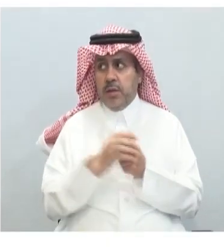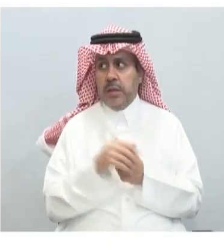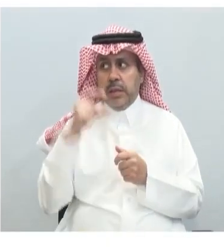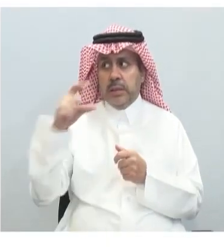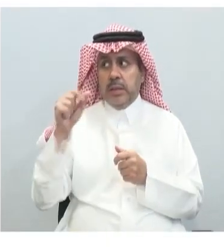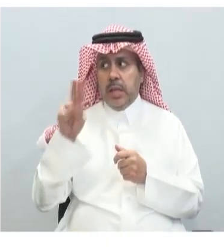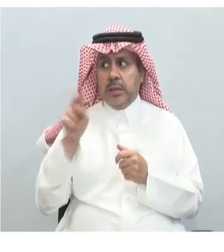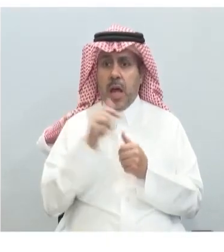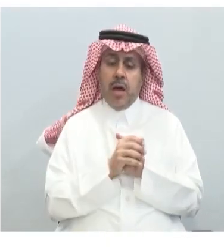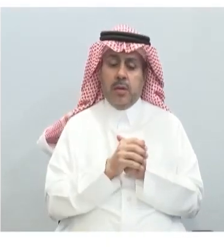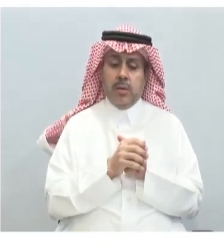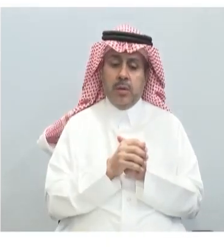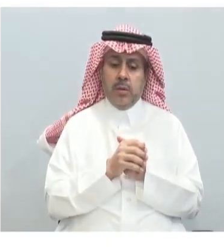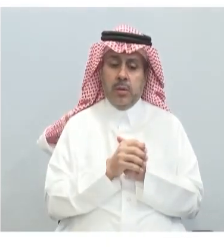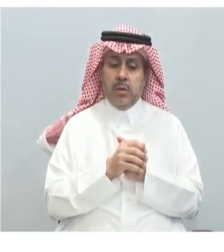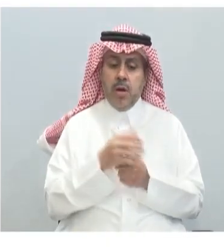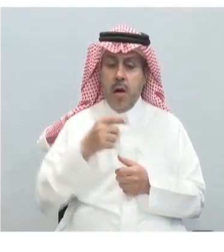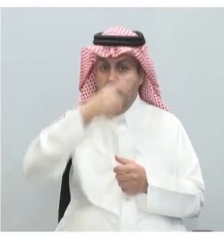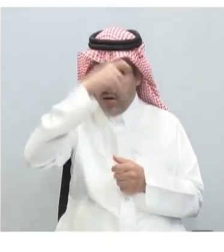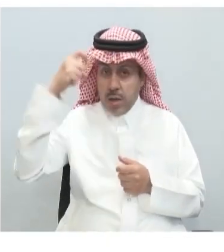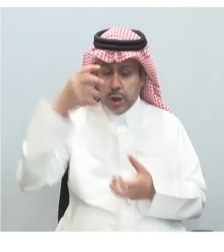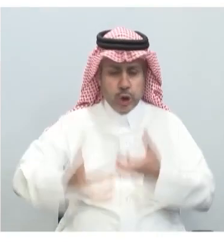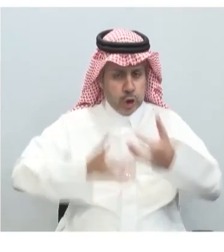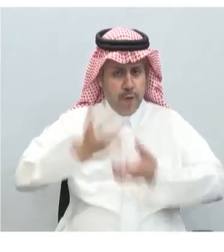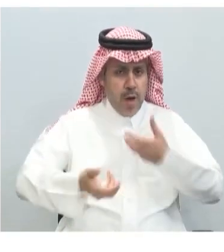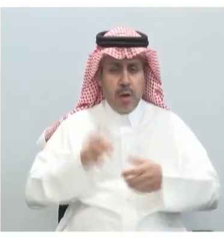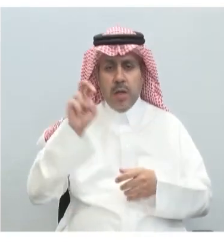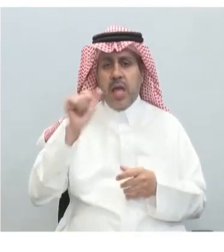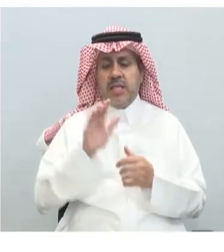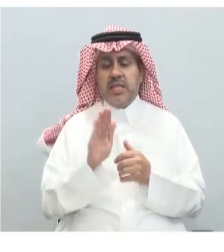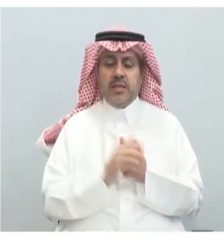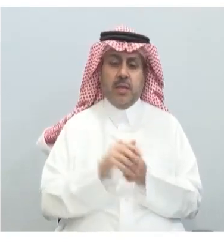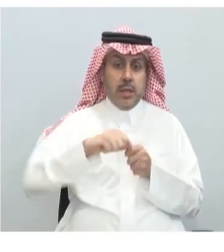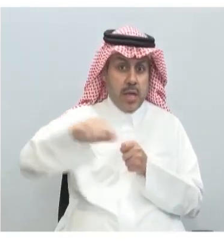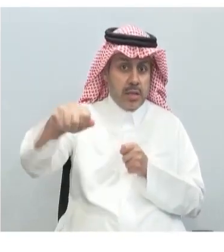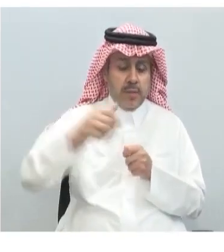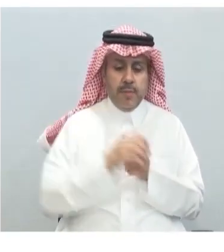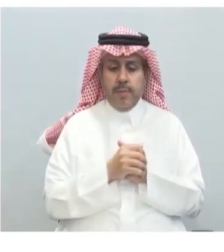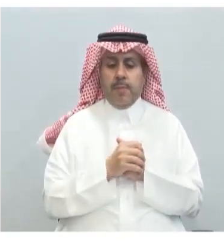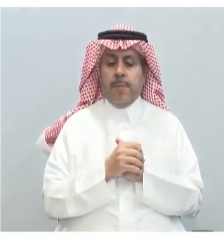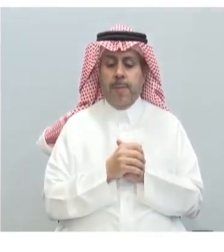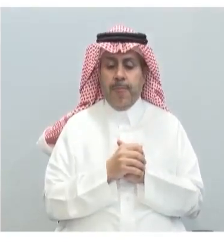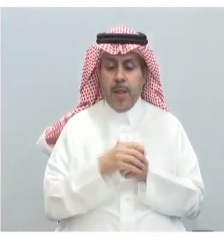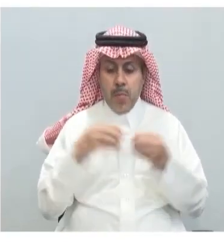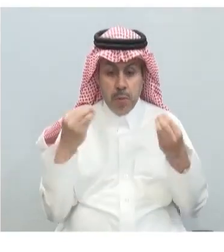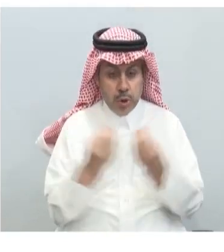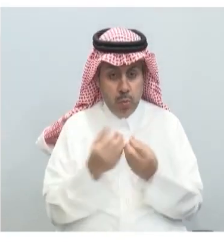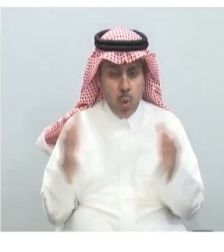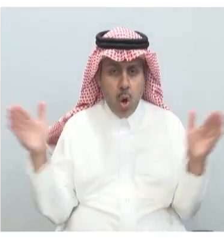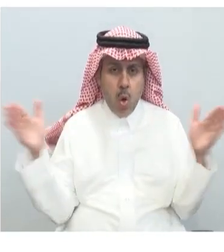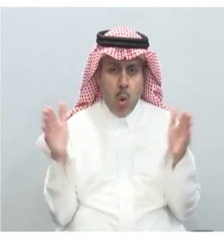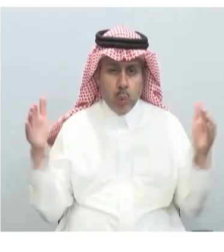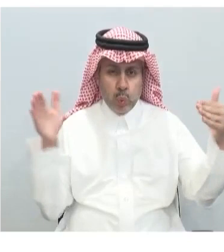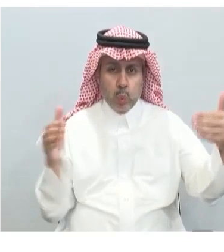ا نوت ار اكسن تمثل حراره التفاعل القياسيه لكن السيجما معروفه انها تمثل مجموع الحدود تمثل